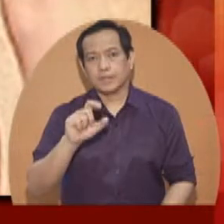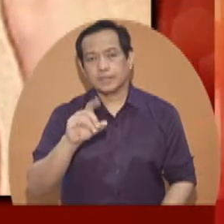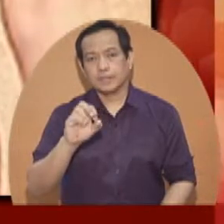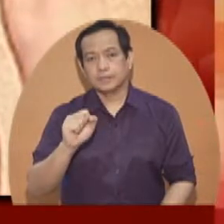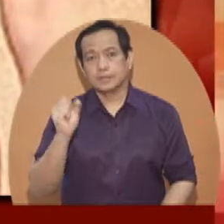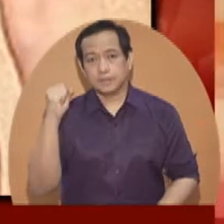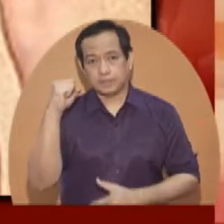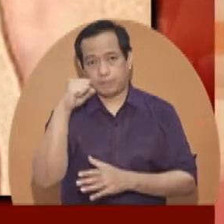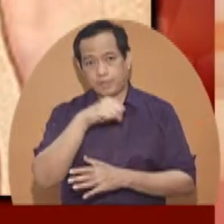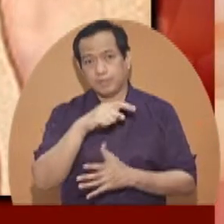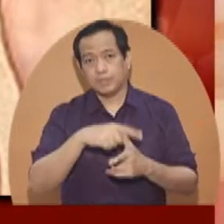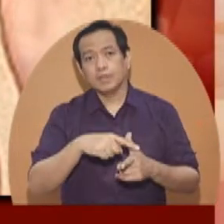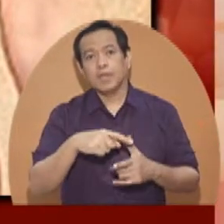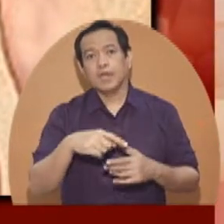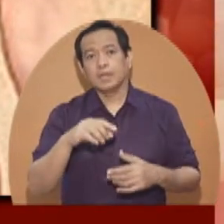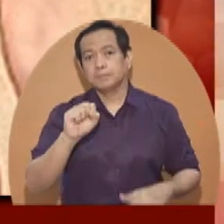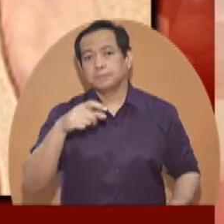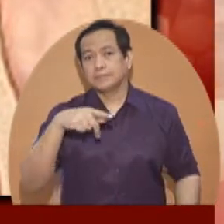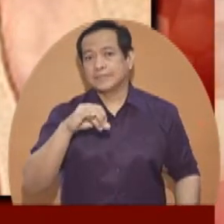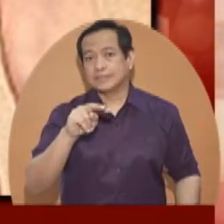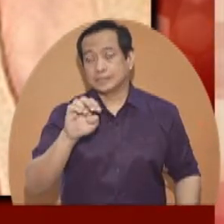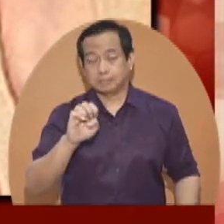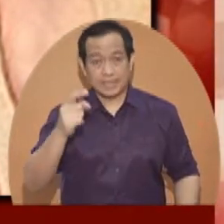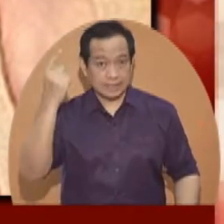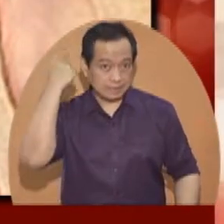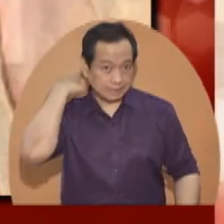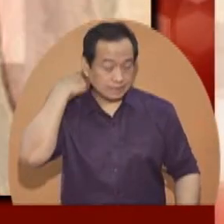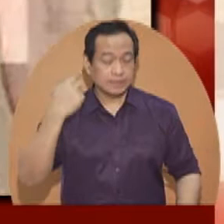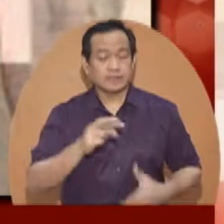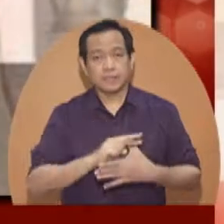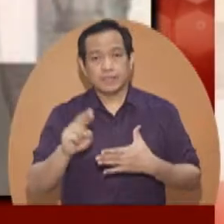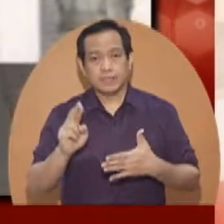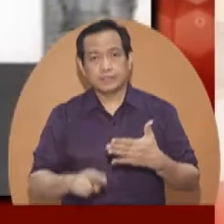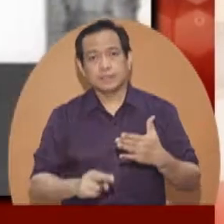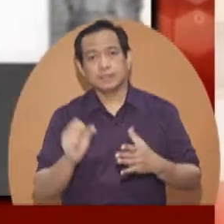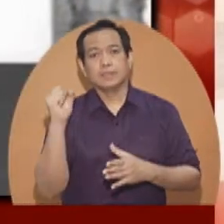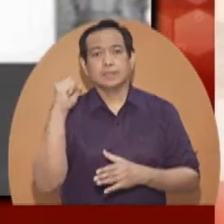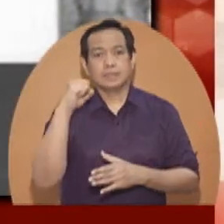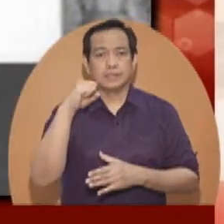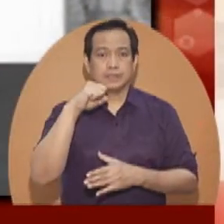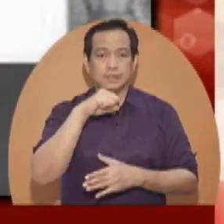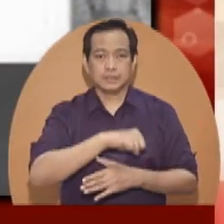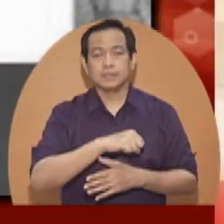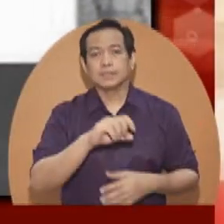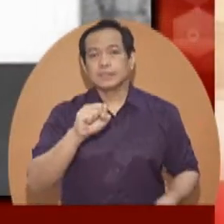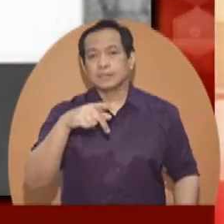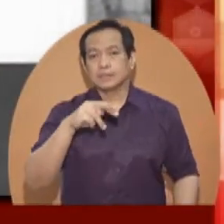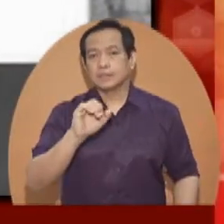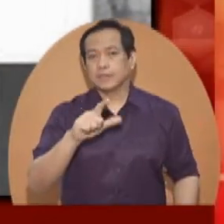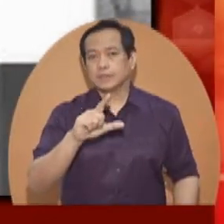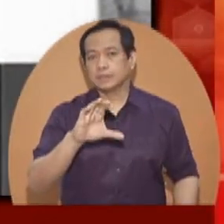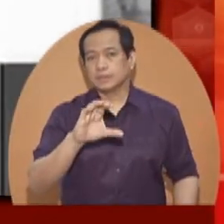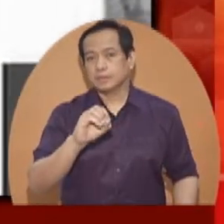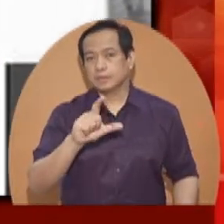Ang scoliosis ay deformity ng gulugod o spine na nagre-resulta sa isang patagilid at